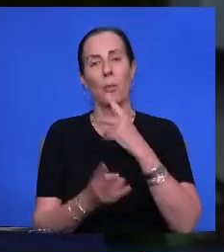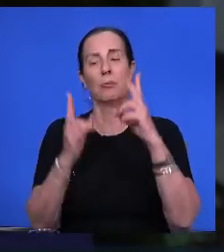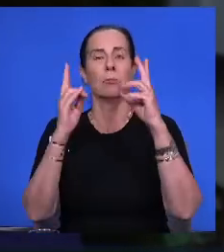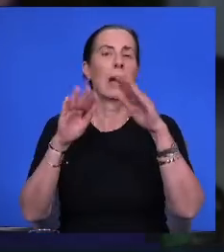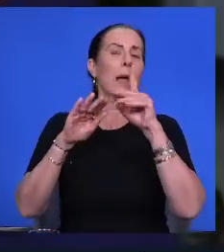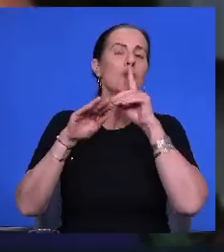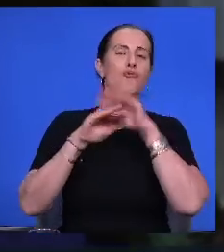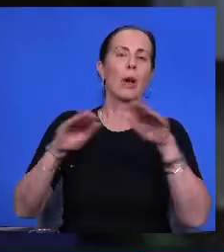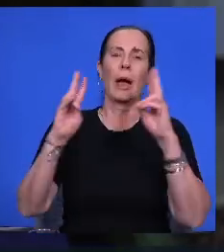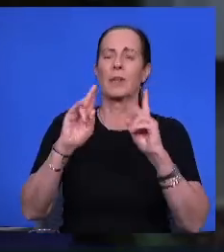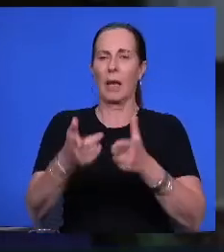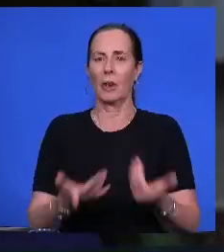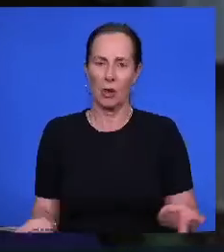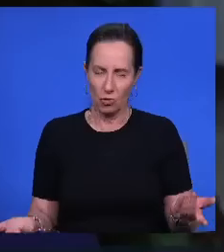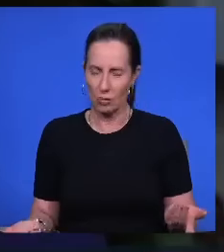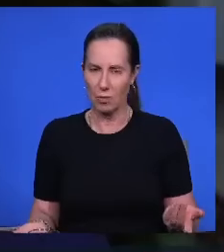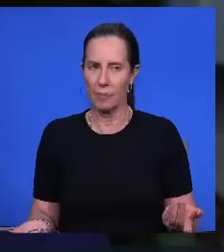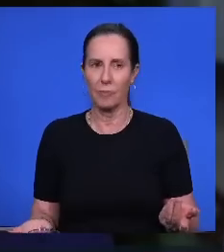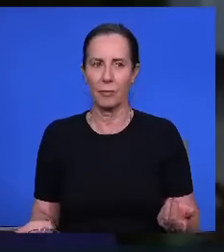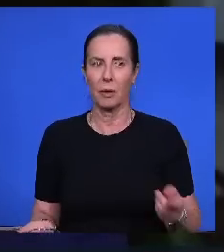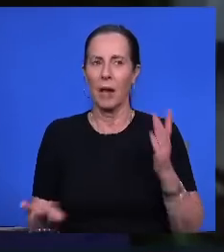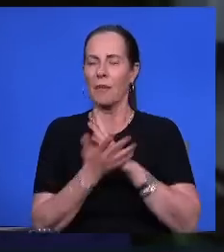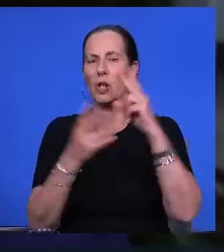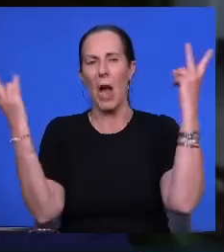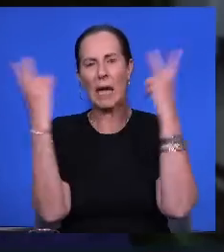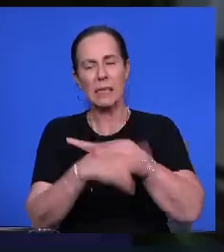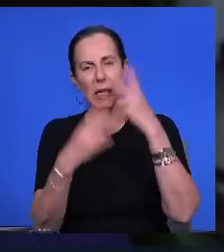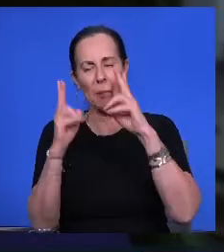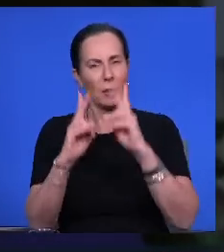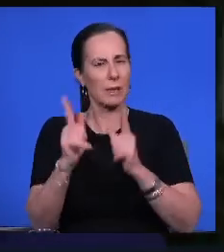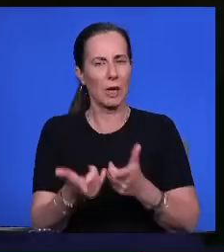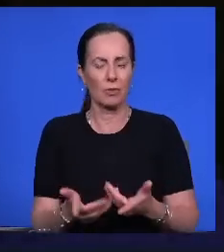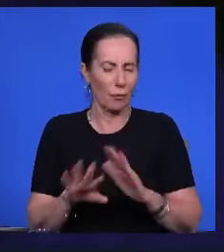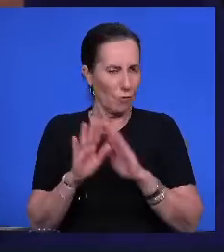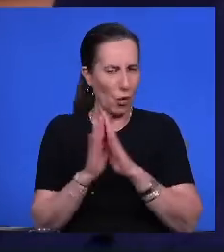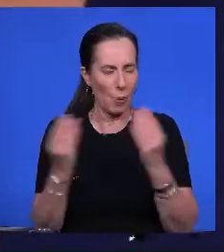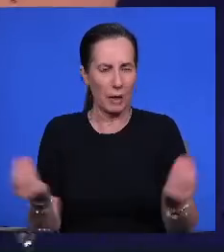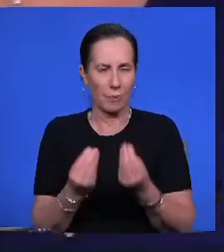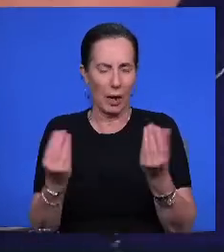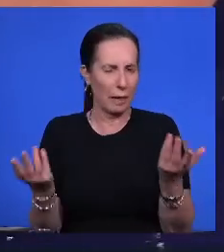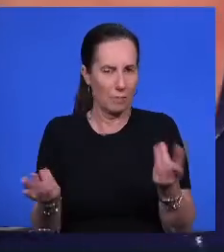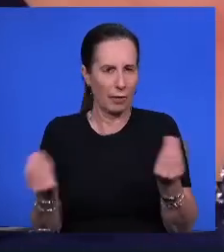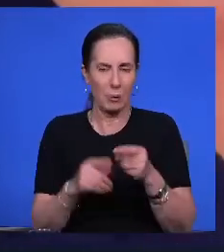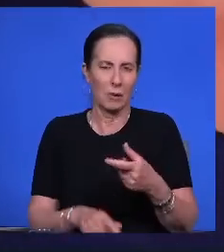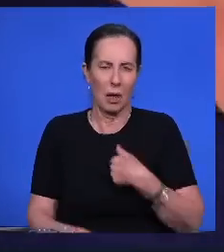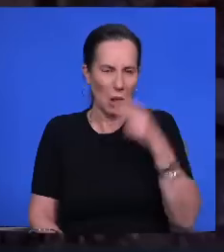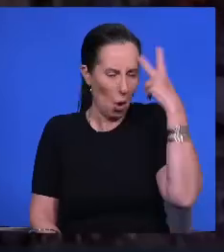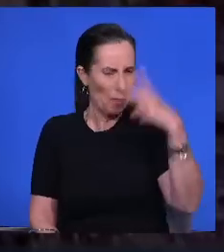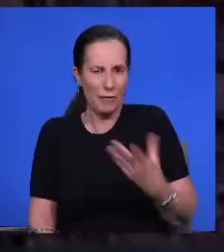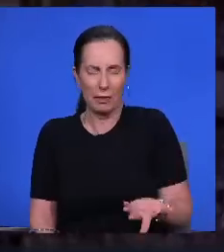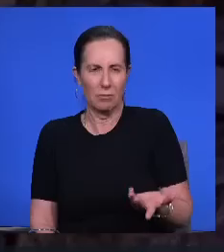רגיעה. הגיעו להסכמות. הסכמות על רגיעה וכל מיני דילים כאלה ואחרים. אני לא מבין את החיפזון